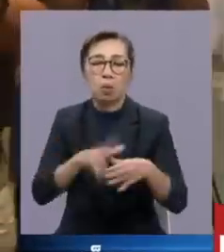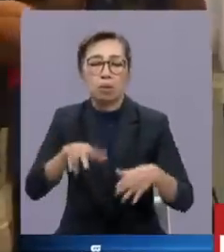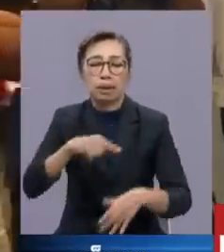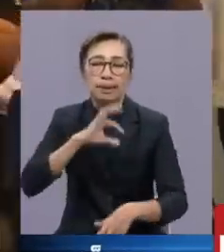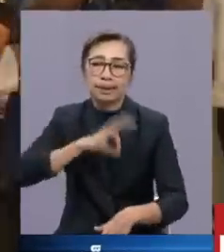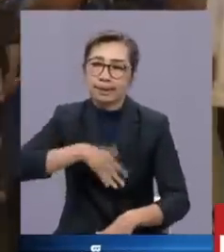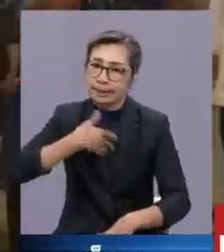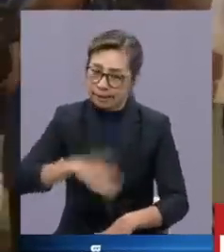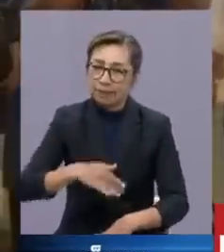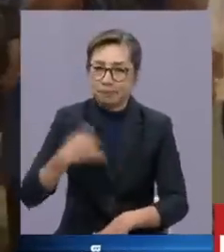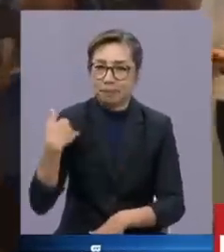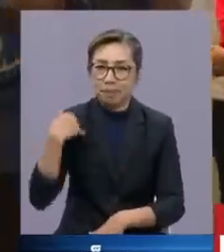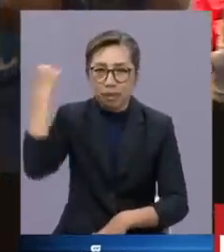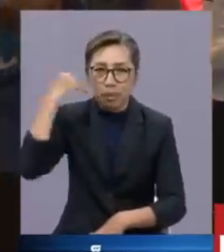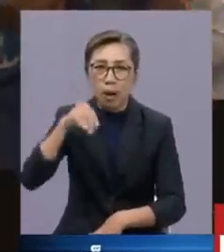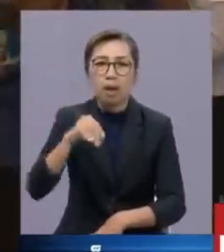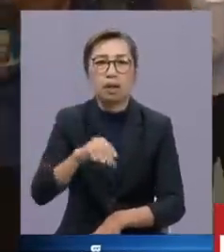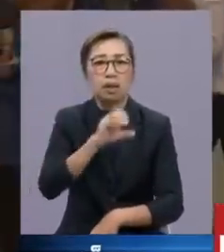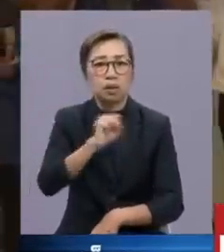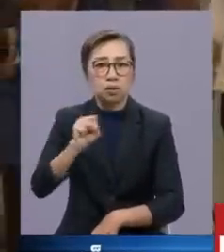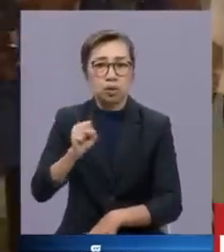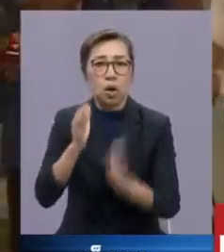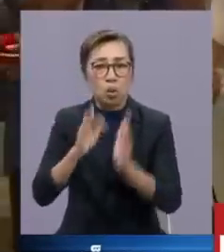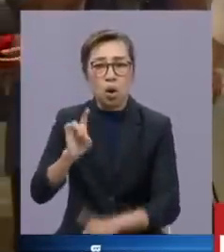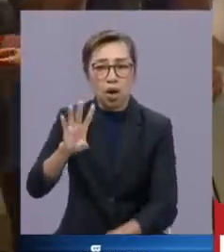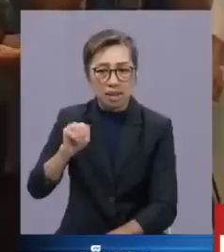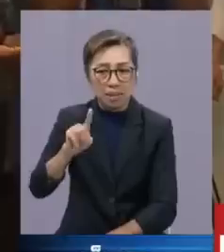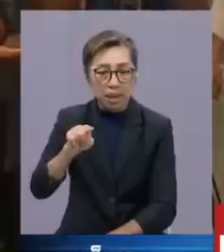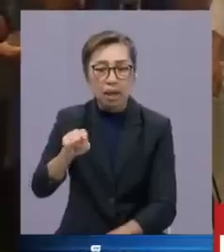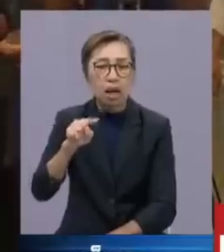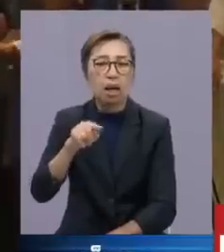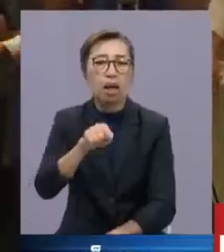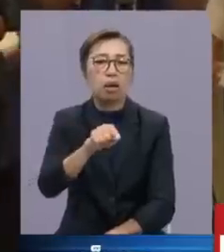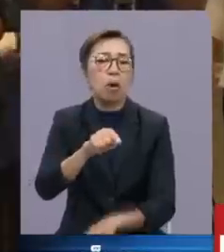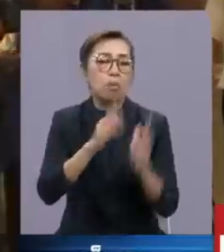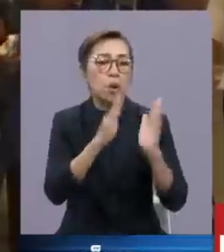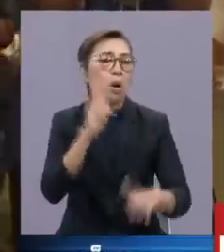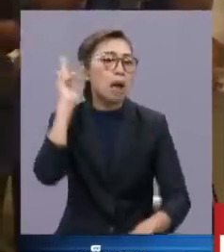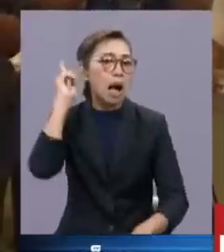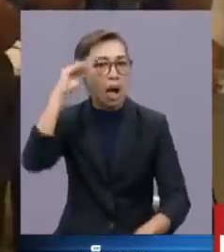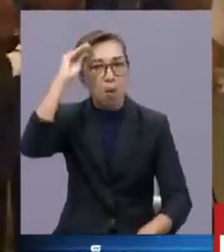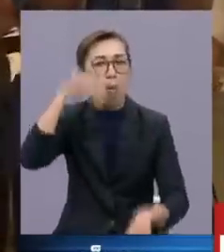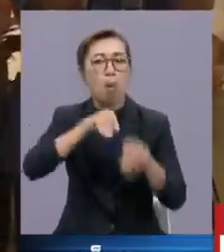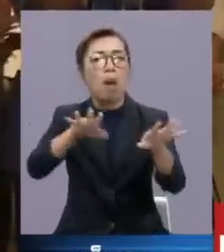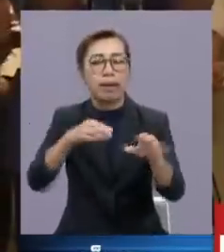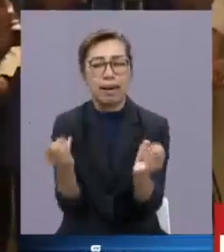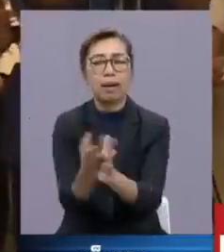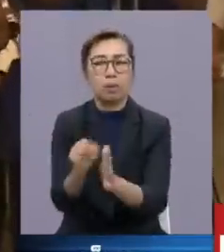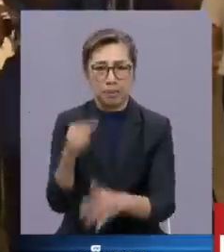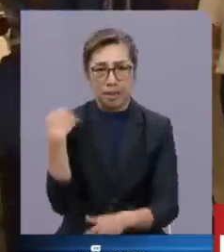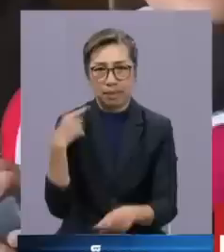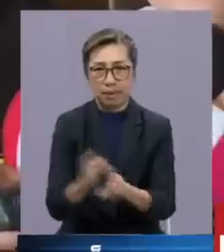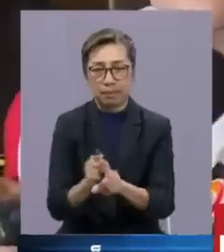เจ็บเรื่องนี้มาเยอะแม้กระทั่ง141เสียงที่ได้มาตอนนี้ก็เกิดจากข่าวปล่อยที่ทำลายพรรคค่ะลองไปฟังเสียงบางช่วงบางตอน